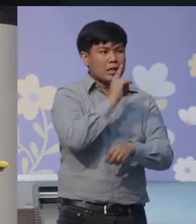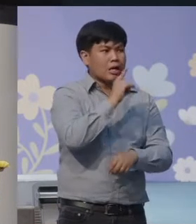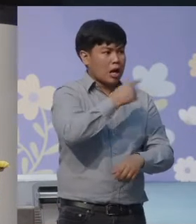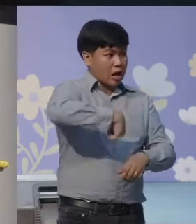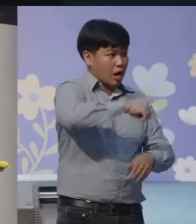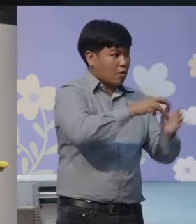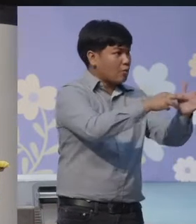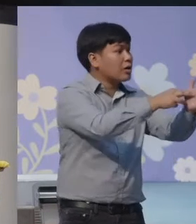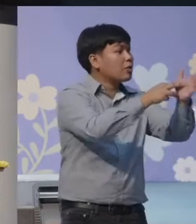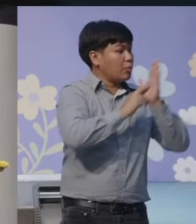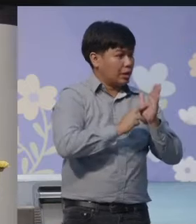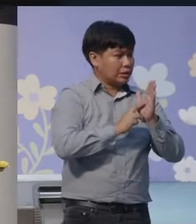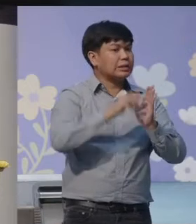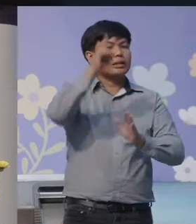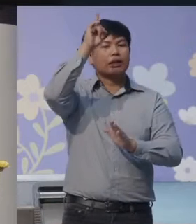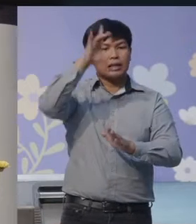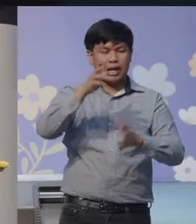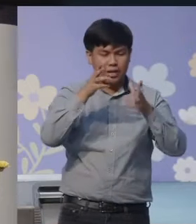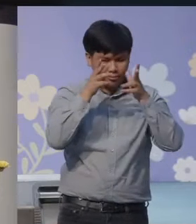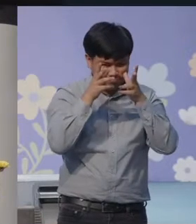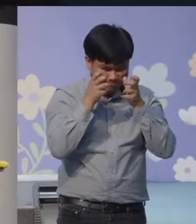panata. Alright?